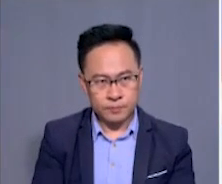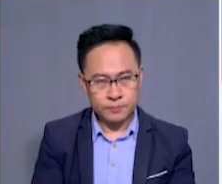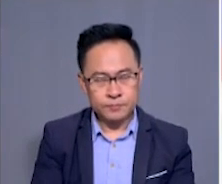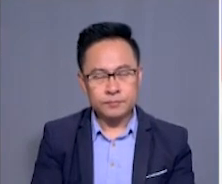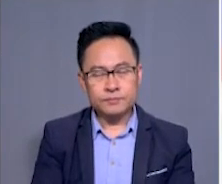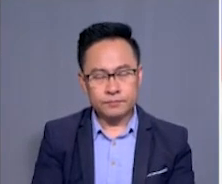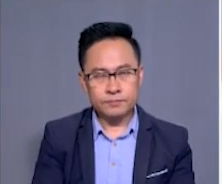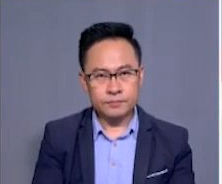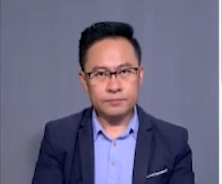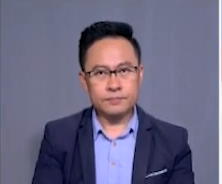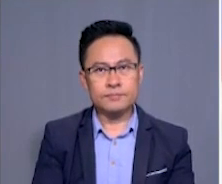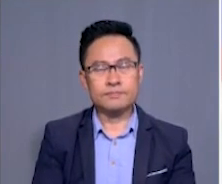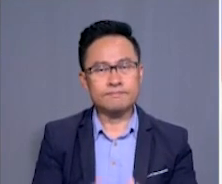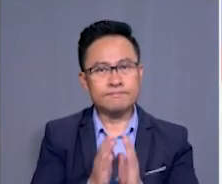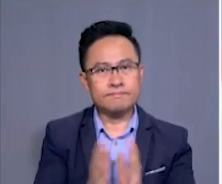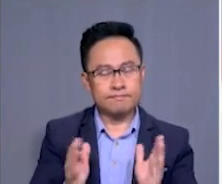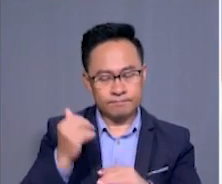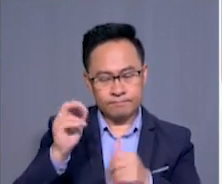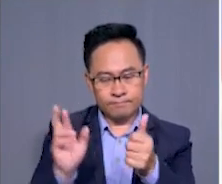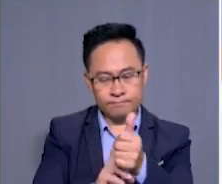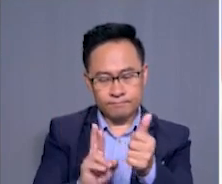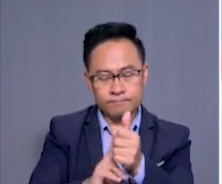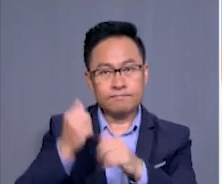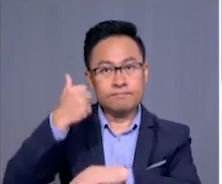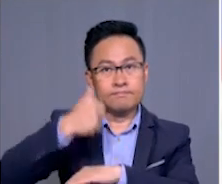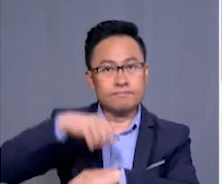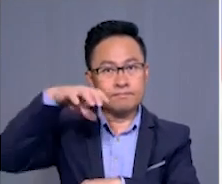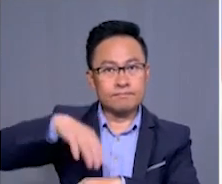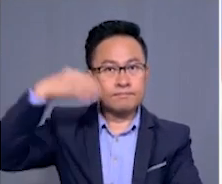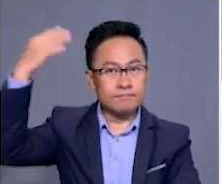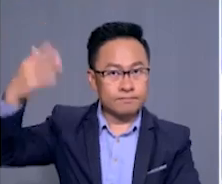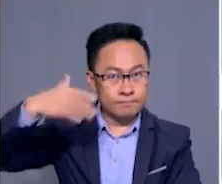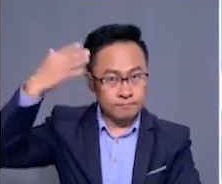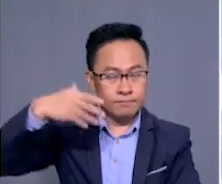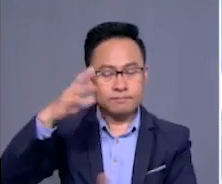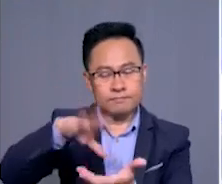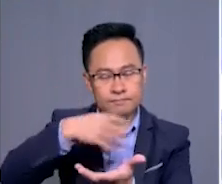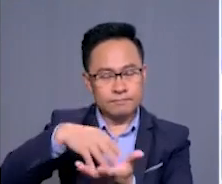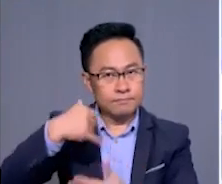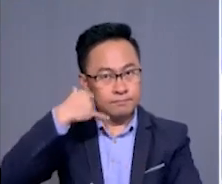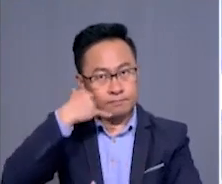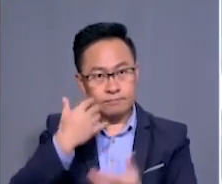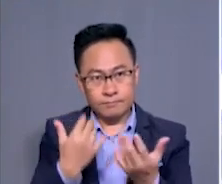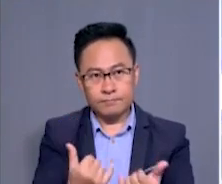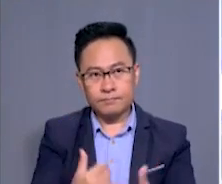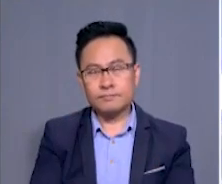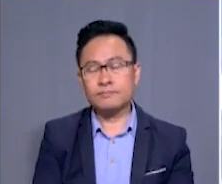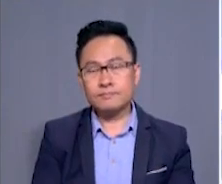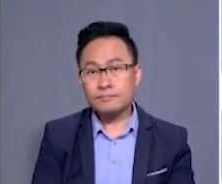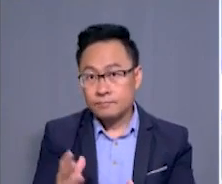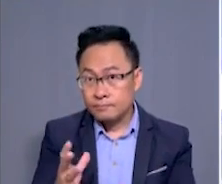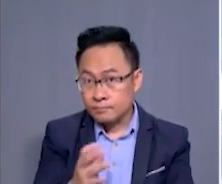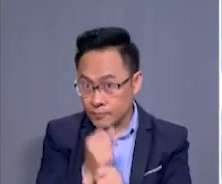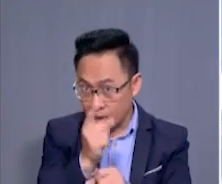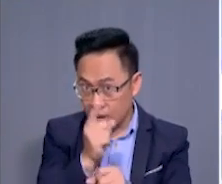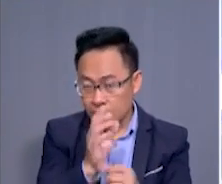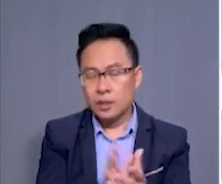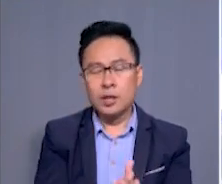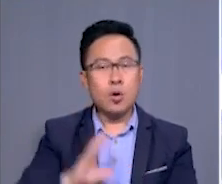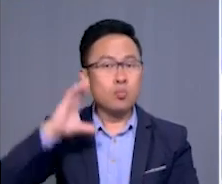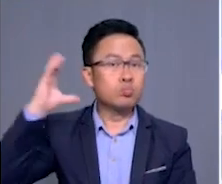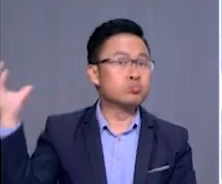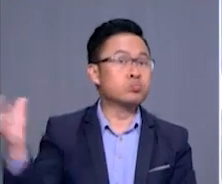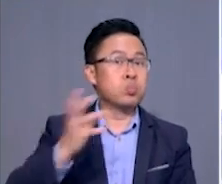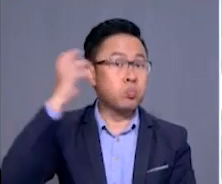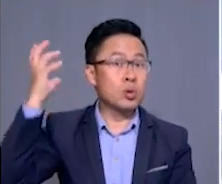ราติดตามสถานการณ์ต่อเนื่องนะคะขอบคุณมากค่ะท่านรองอธิบดีกรมอุตุนิยมวิทยานะคะดิฉันย้ำกันอีกครั้งนึงละกันนะคะว่าทิศทางของ